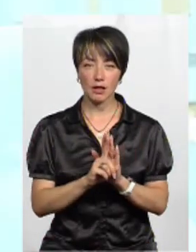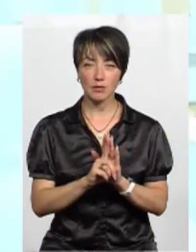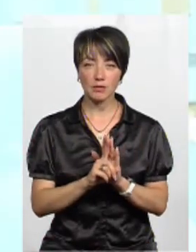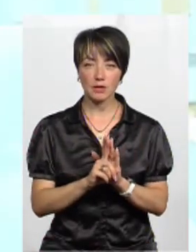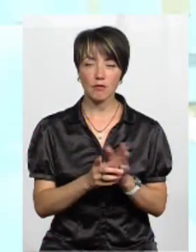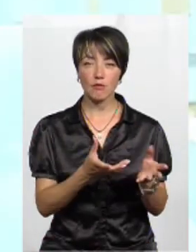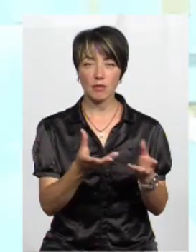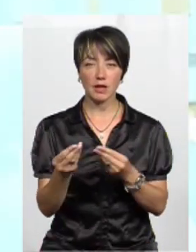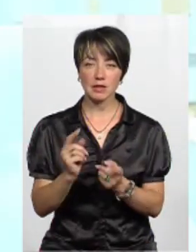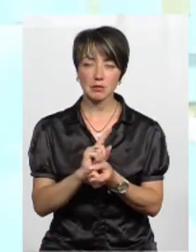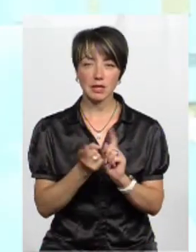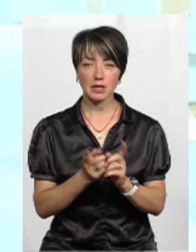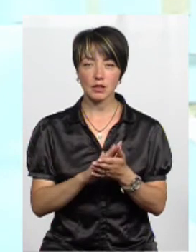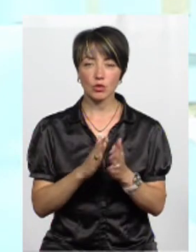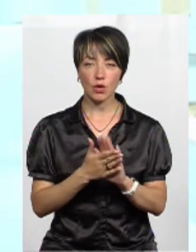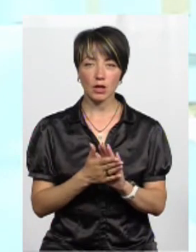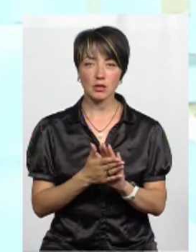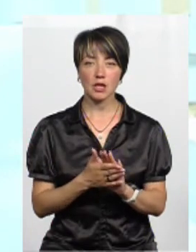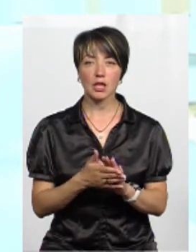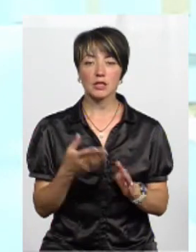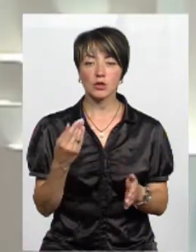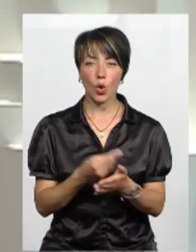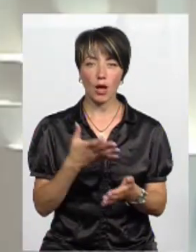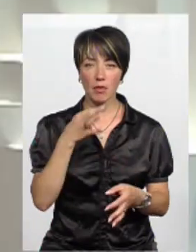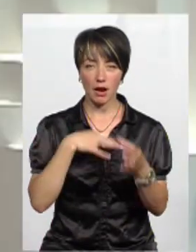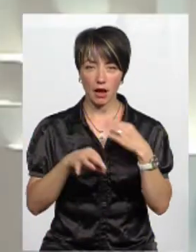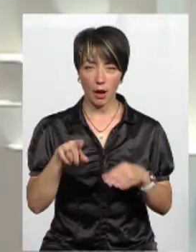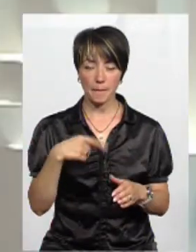щоб вплинути, якось змінити цю ситуацію, от з дорогими ліками, наприклад?